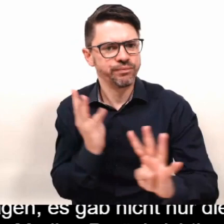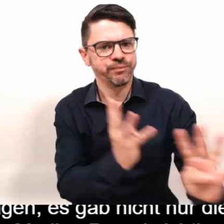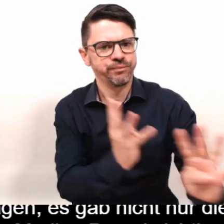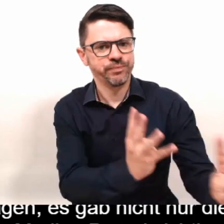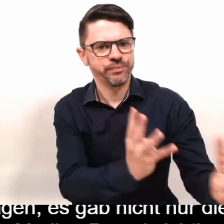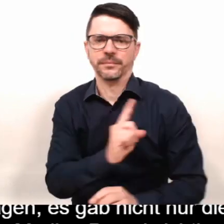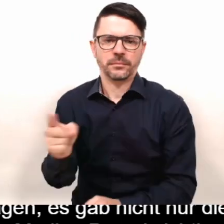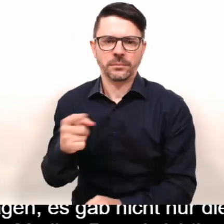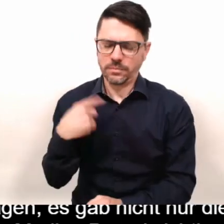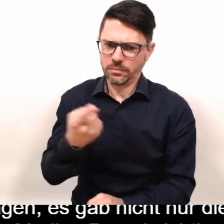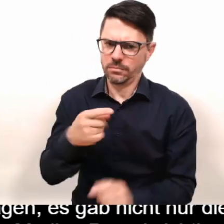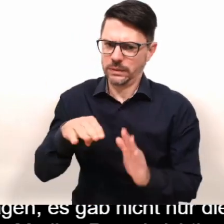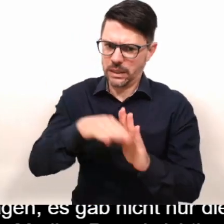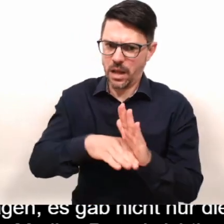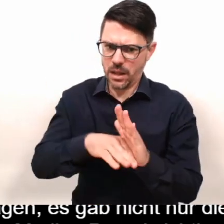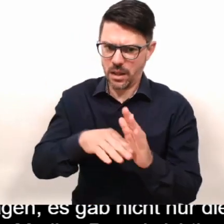werden.